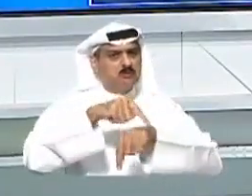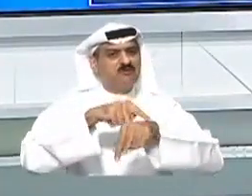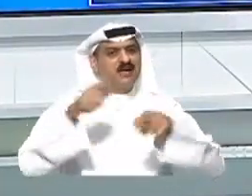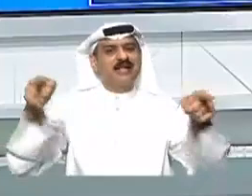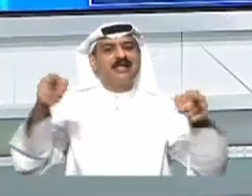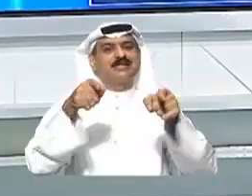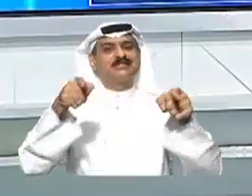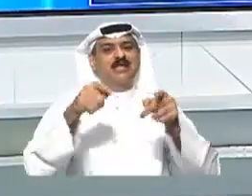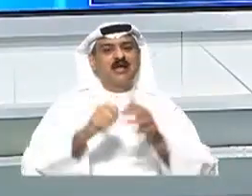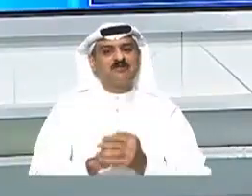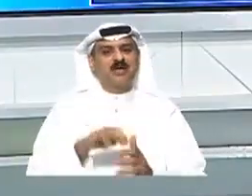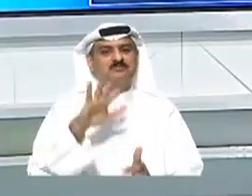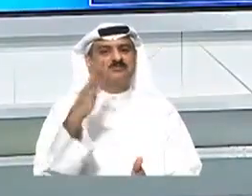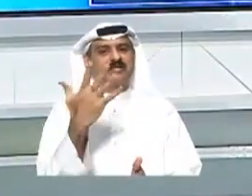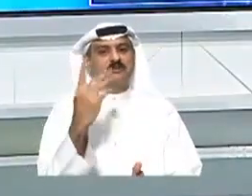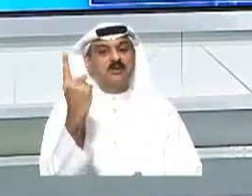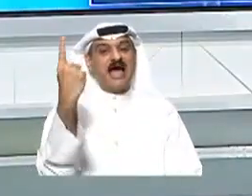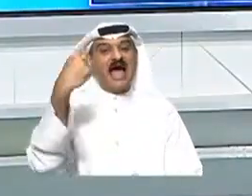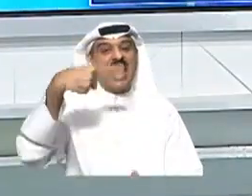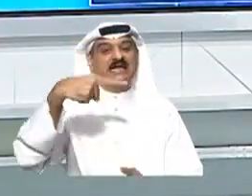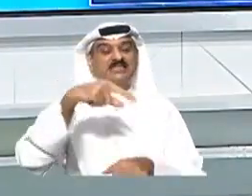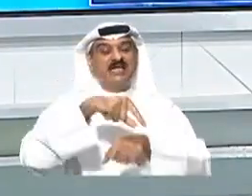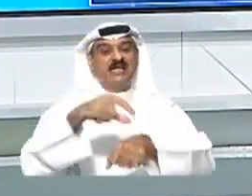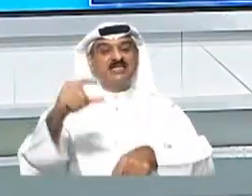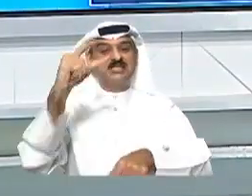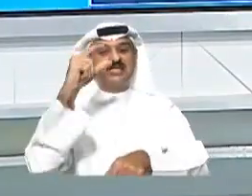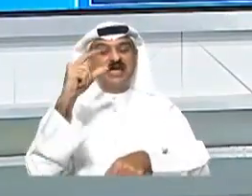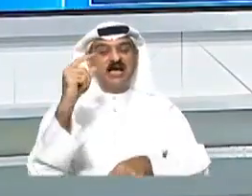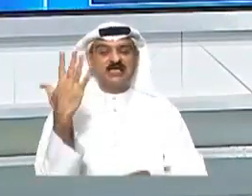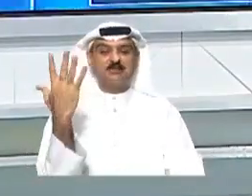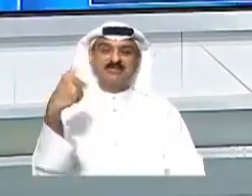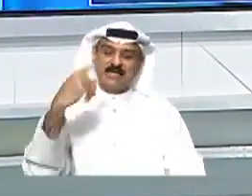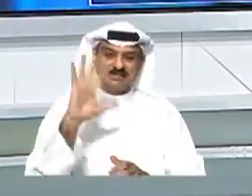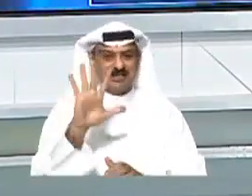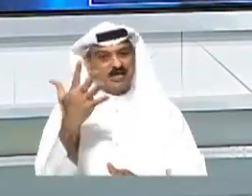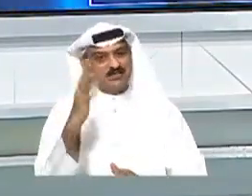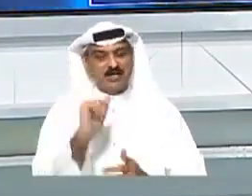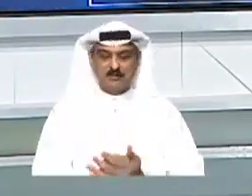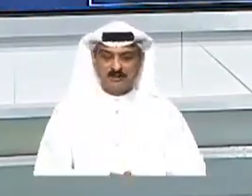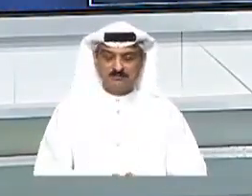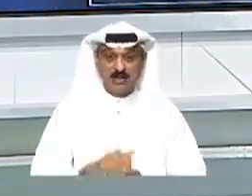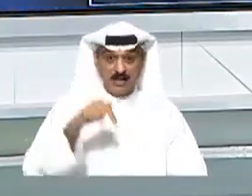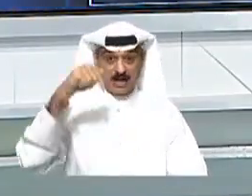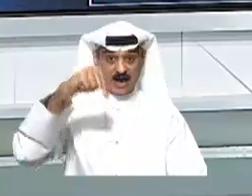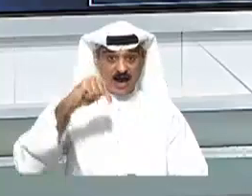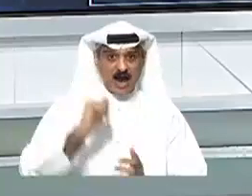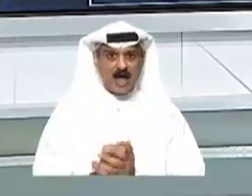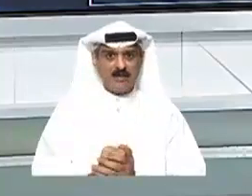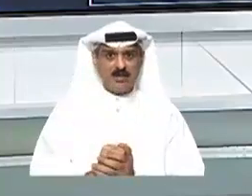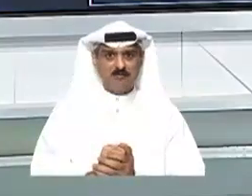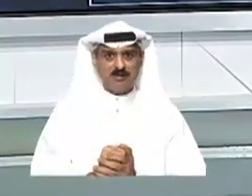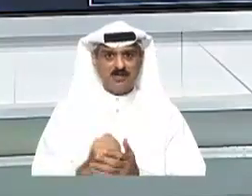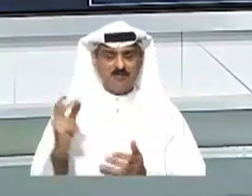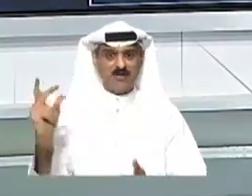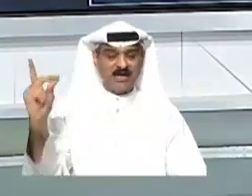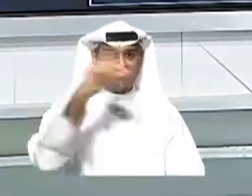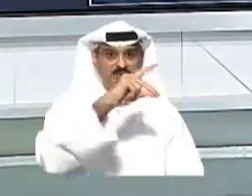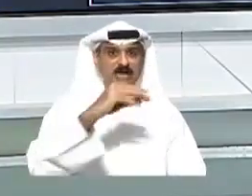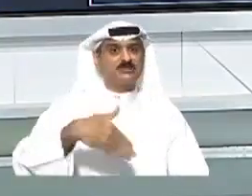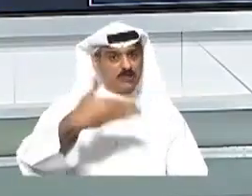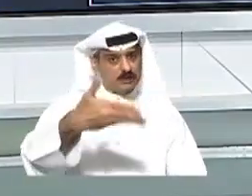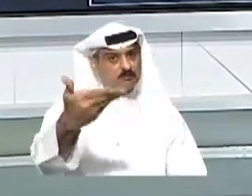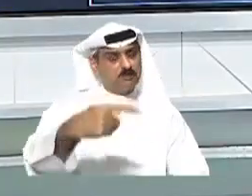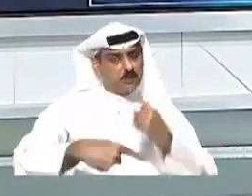كانت مدتها تتراوح ما بين 10 دقائق إلى 15 دقيقة. متوقع أن هذه الحالة الجوية قد تستمر معنا خلال الأيام